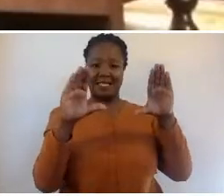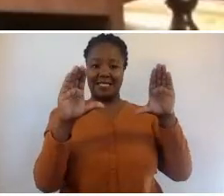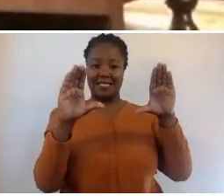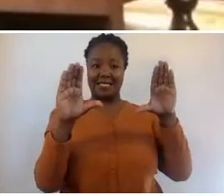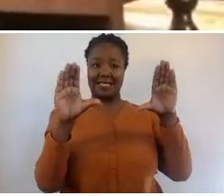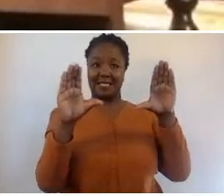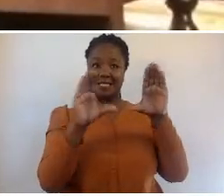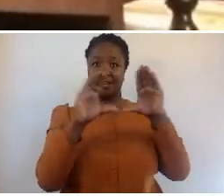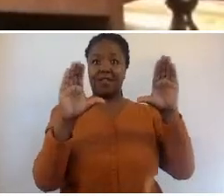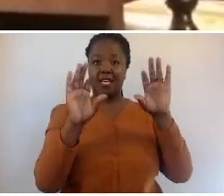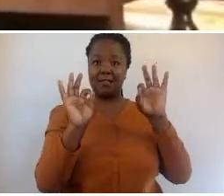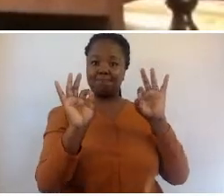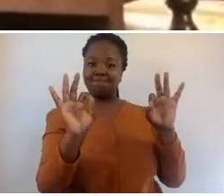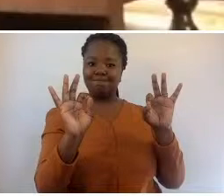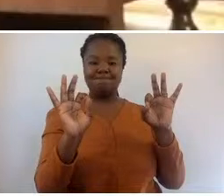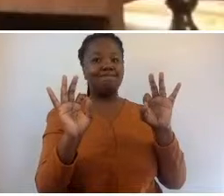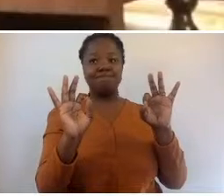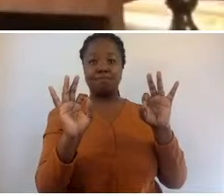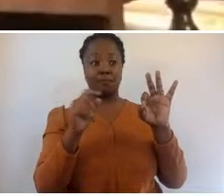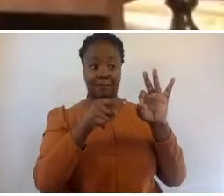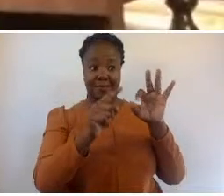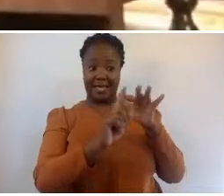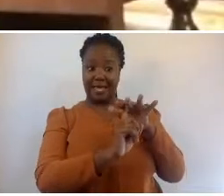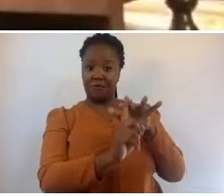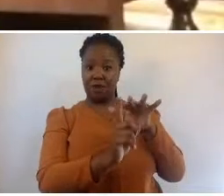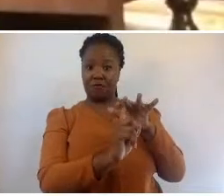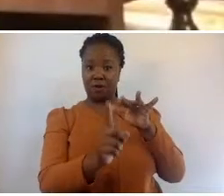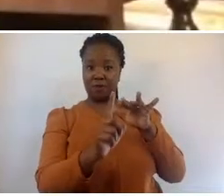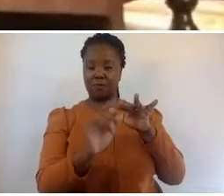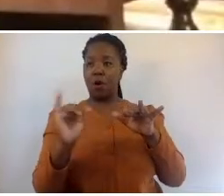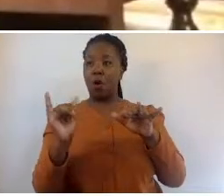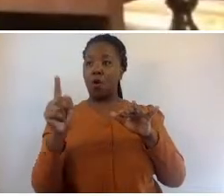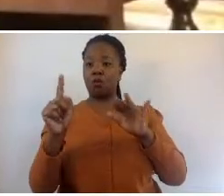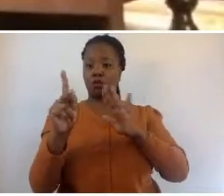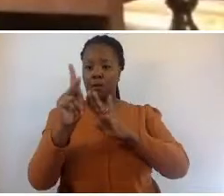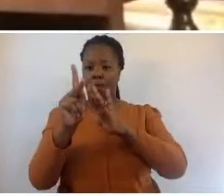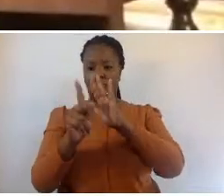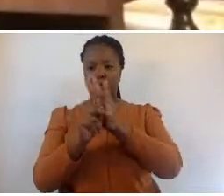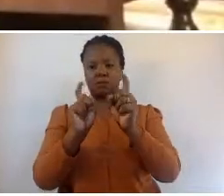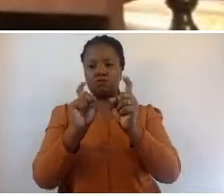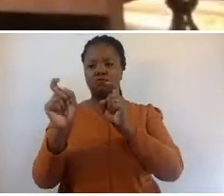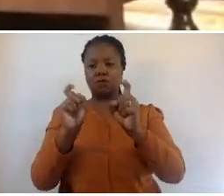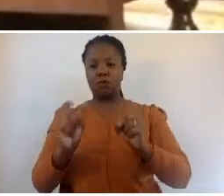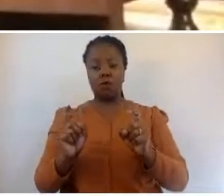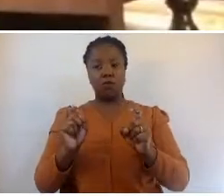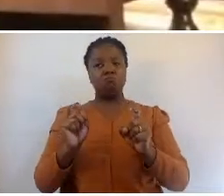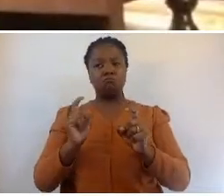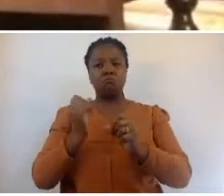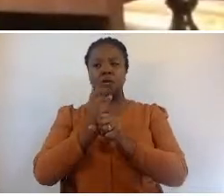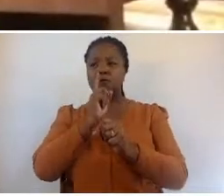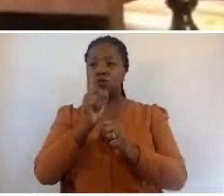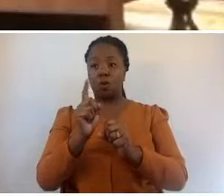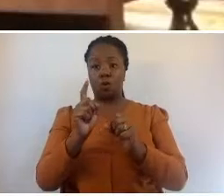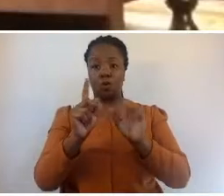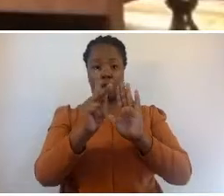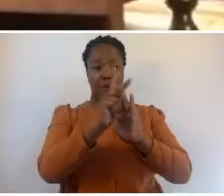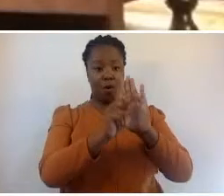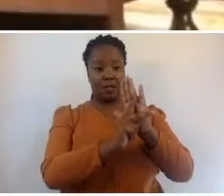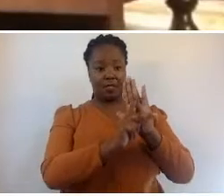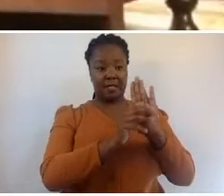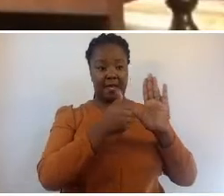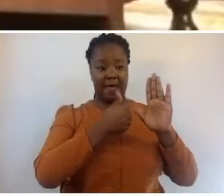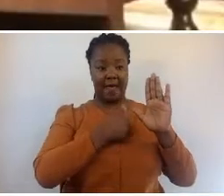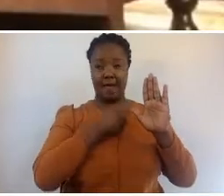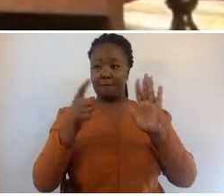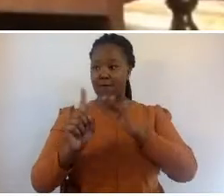enseignants peut poser problème lorsque les enseignants sont des réfugiés. Et puis il faut voir quelles sont les politiques nécessitant des